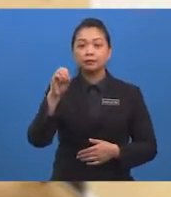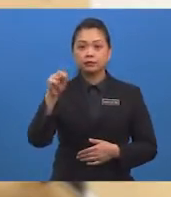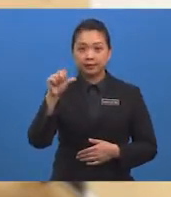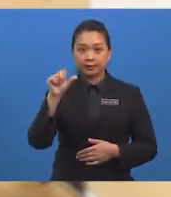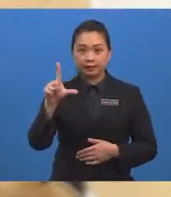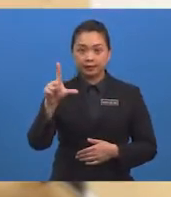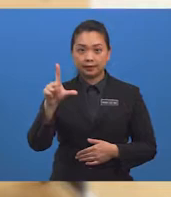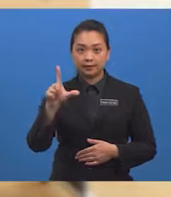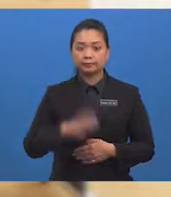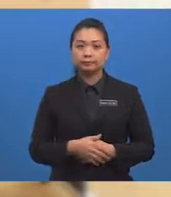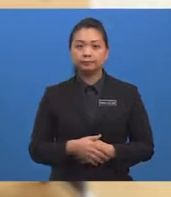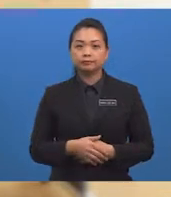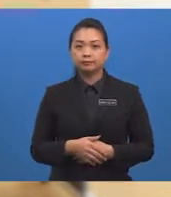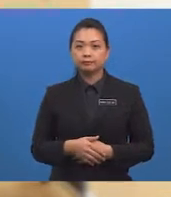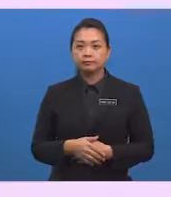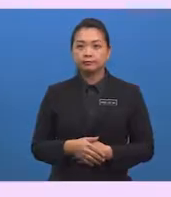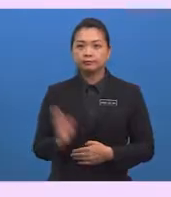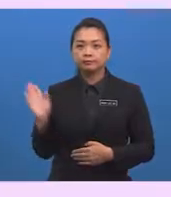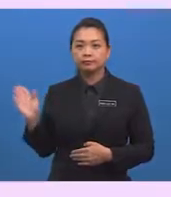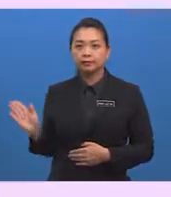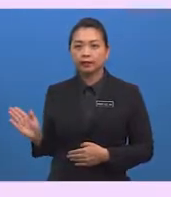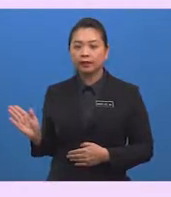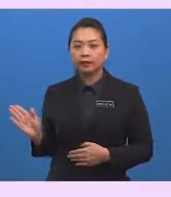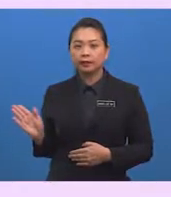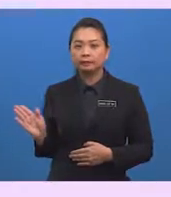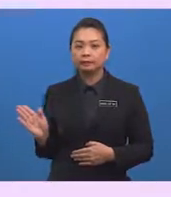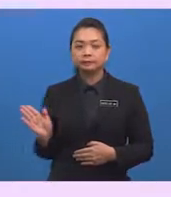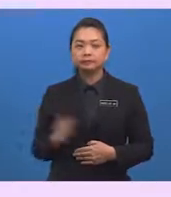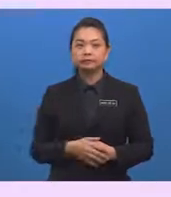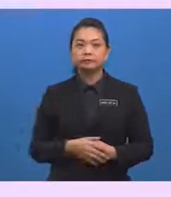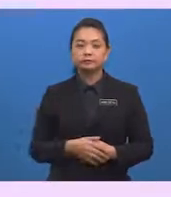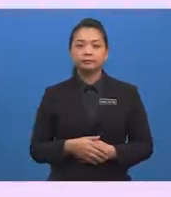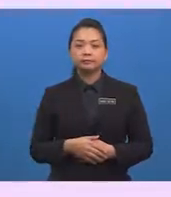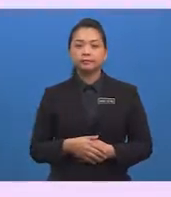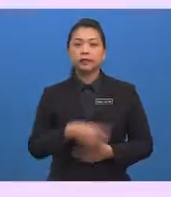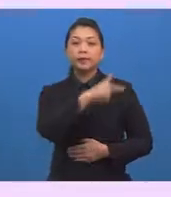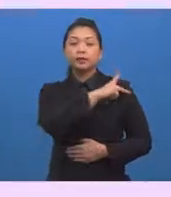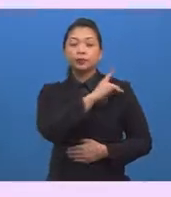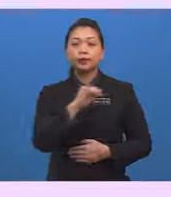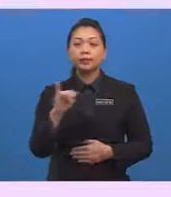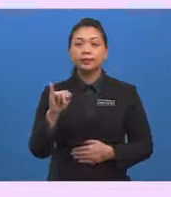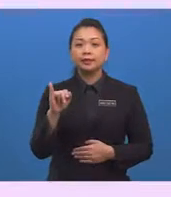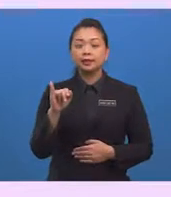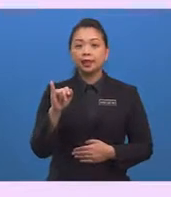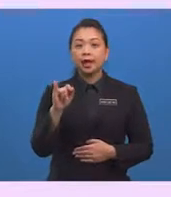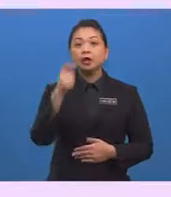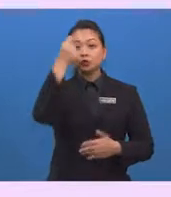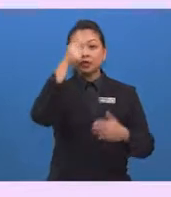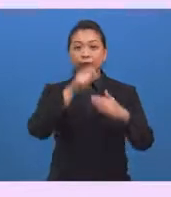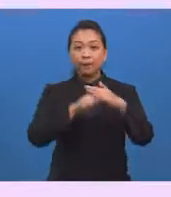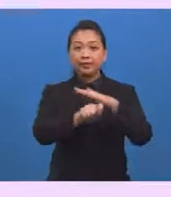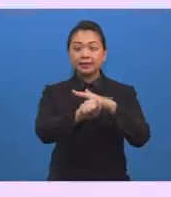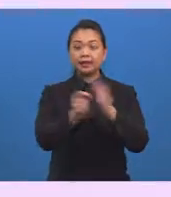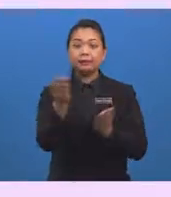Kepentingan tadbir urus baik seterusnya adalah menerajui transformasi perkhidmatan